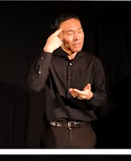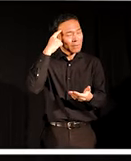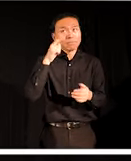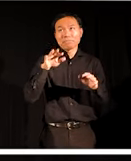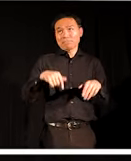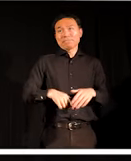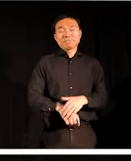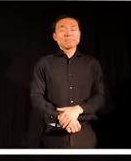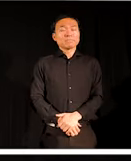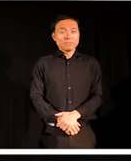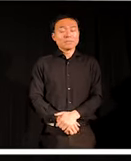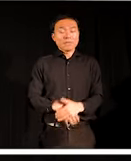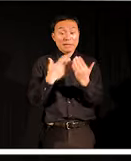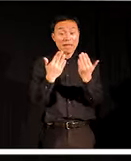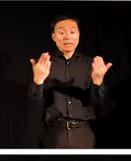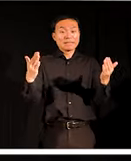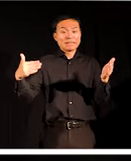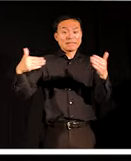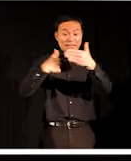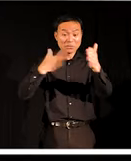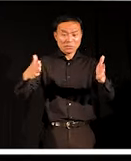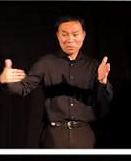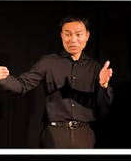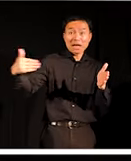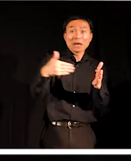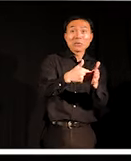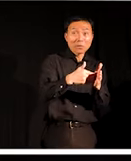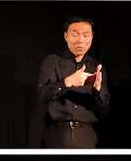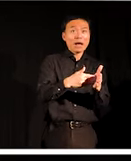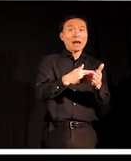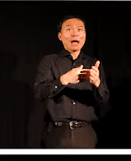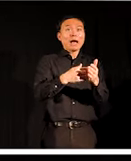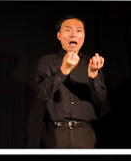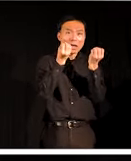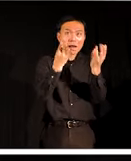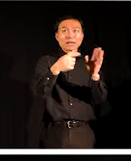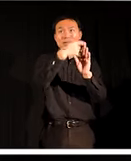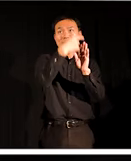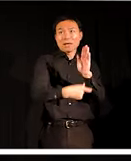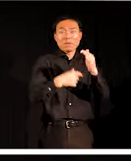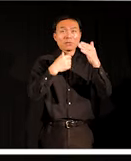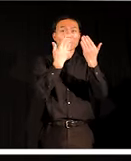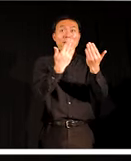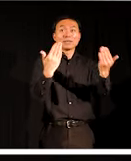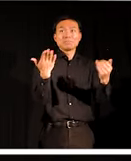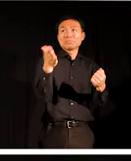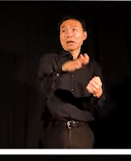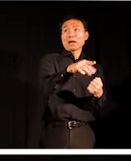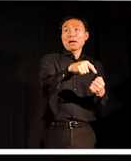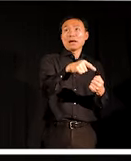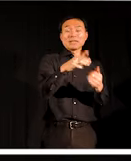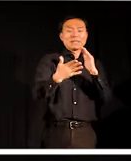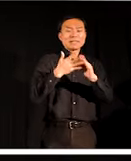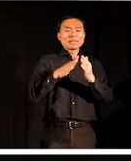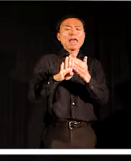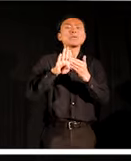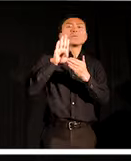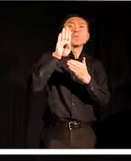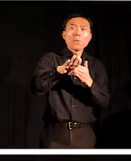ね展示の最後には姫入りの戦後という新しいテーマの展示を追加しましたもし